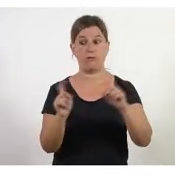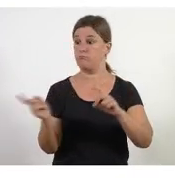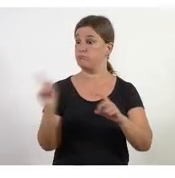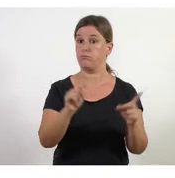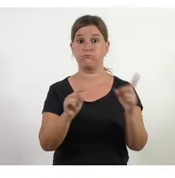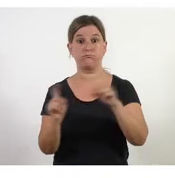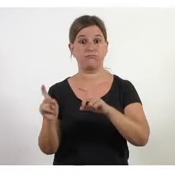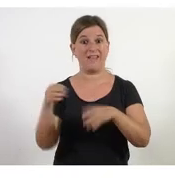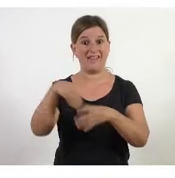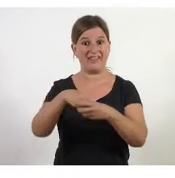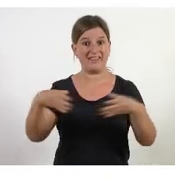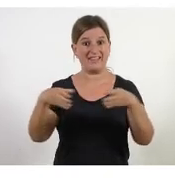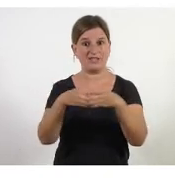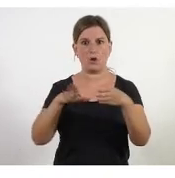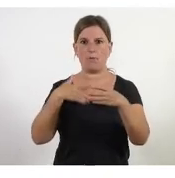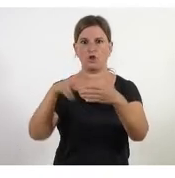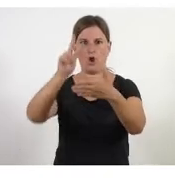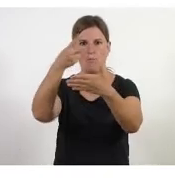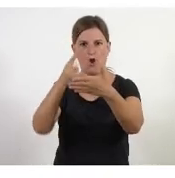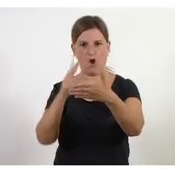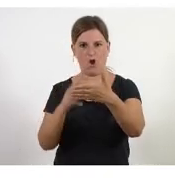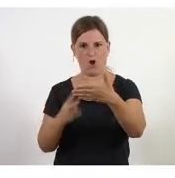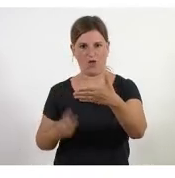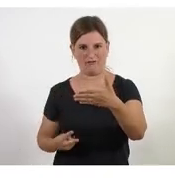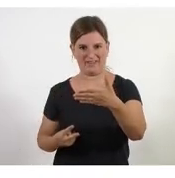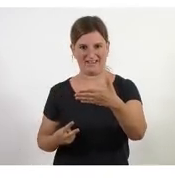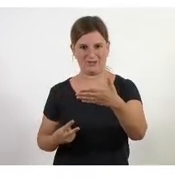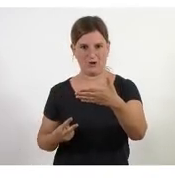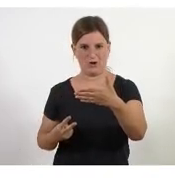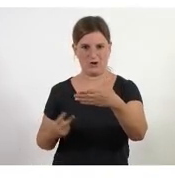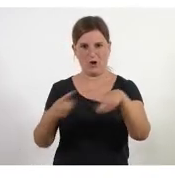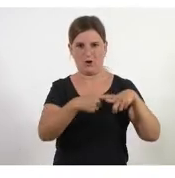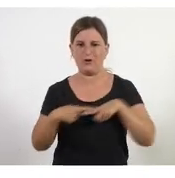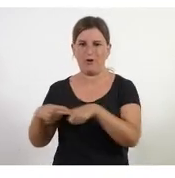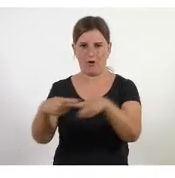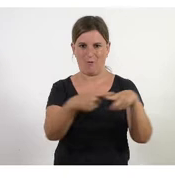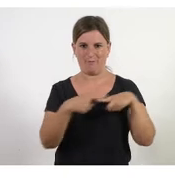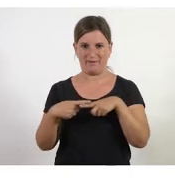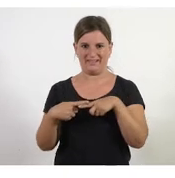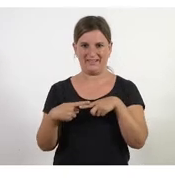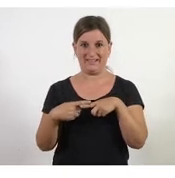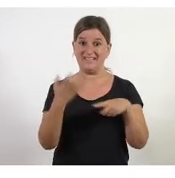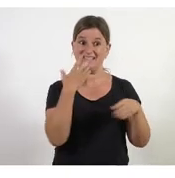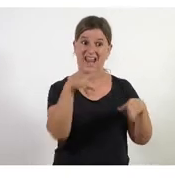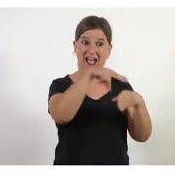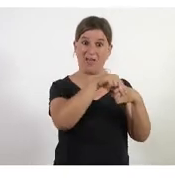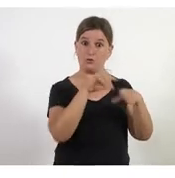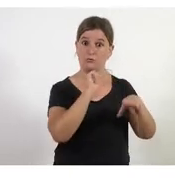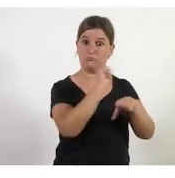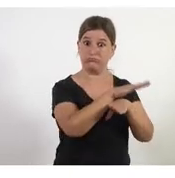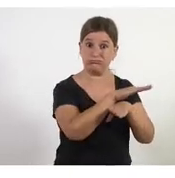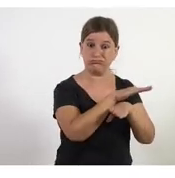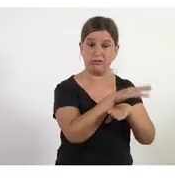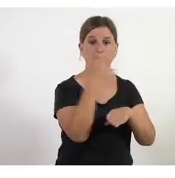moltes persones dintre del mateix equip podem estar editant conjuntament. I, per altra banda, també és un punt